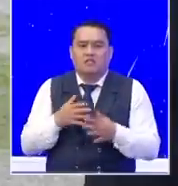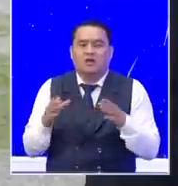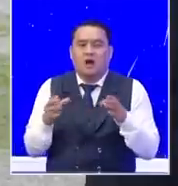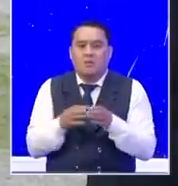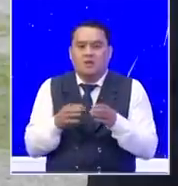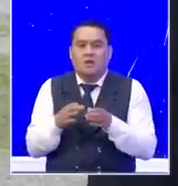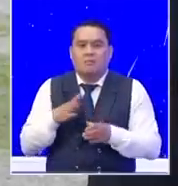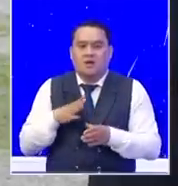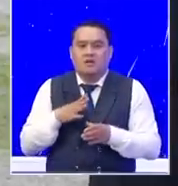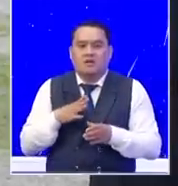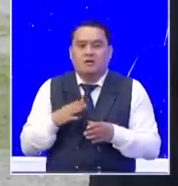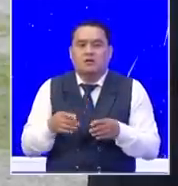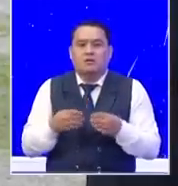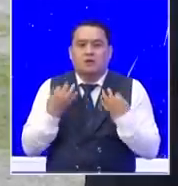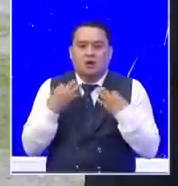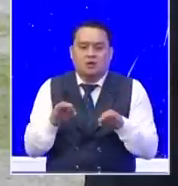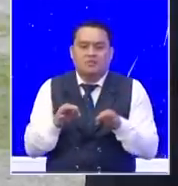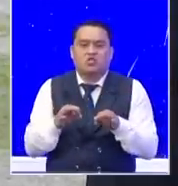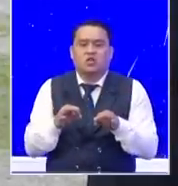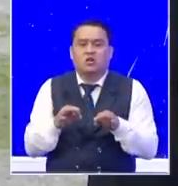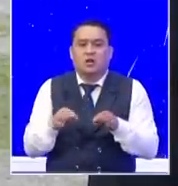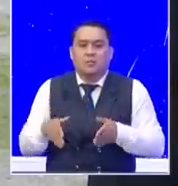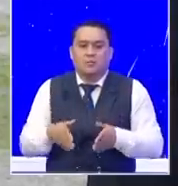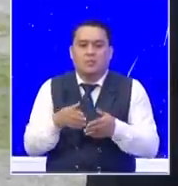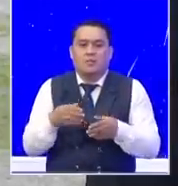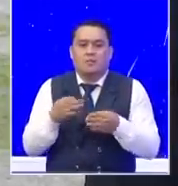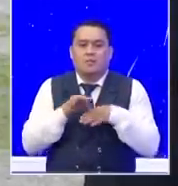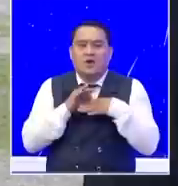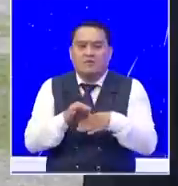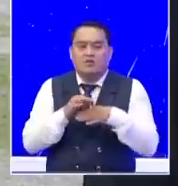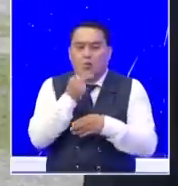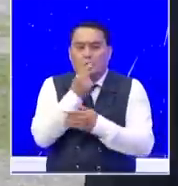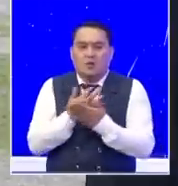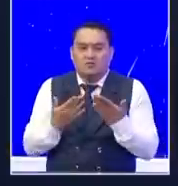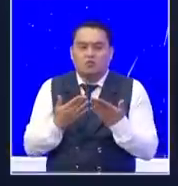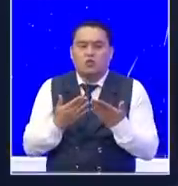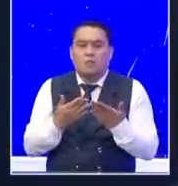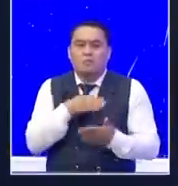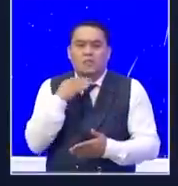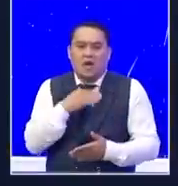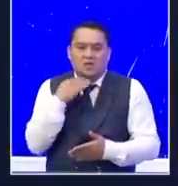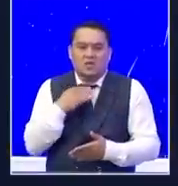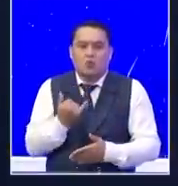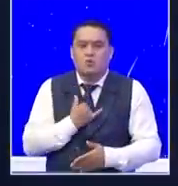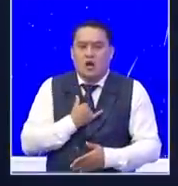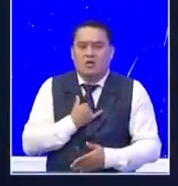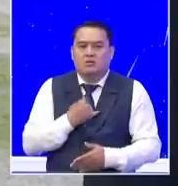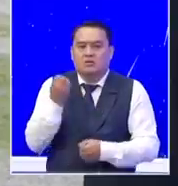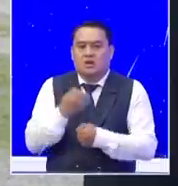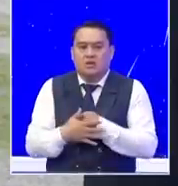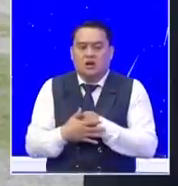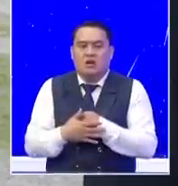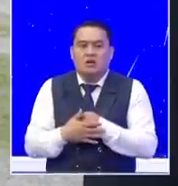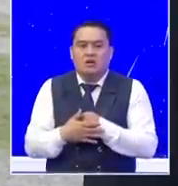был организован зеленый коридор для беспрепятственного провоза продуктов питания. У нас центральный